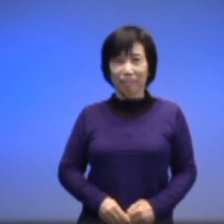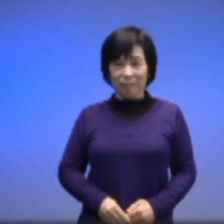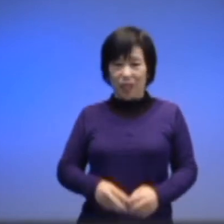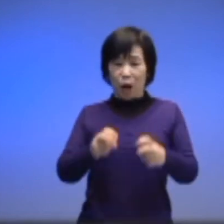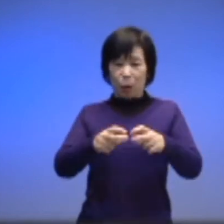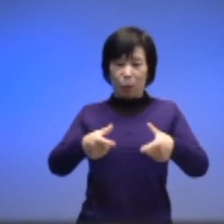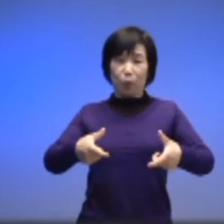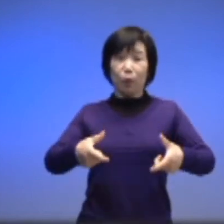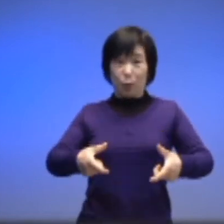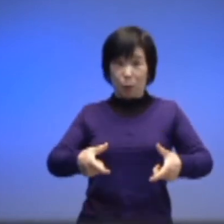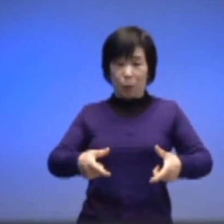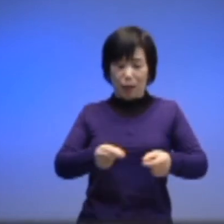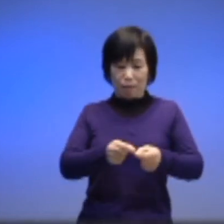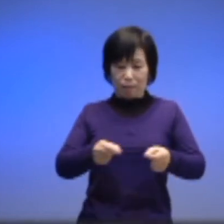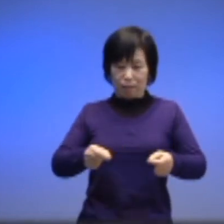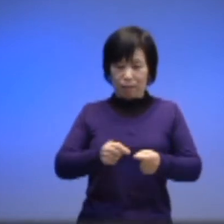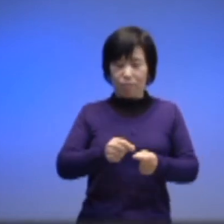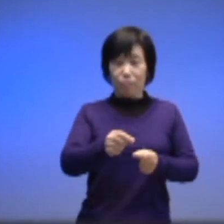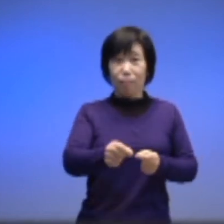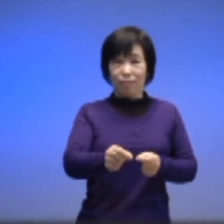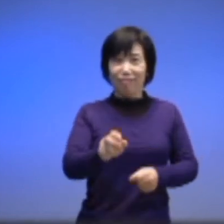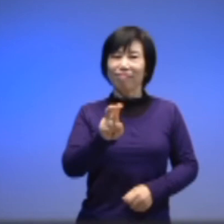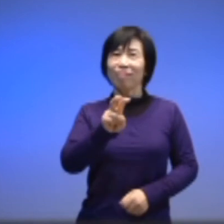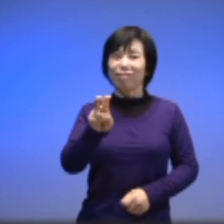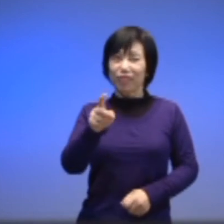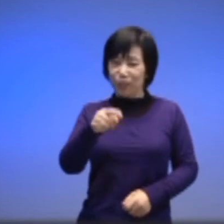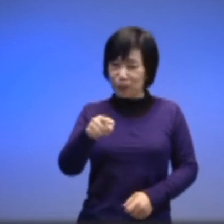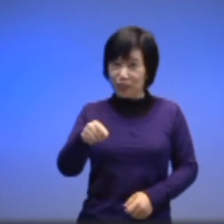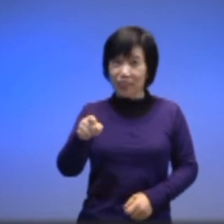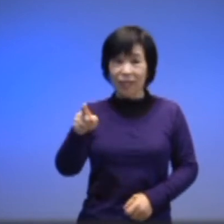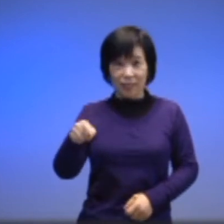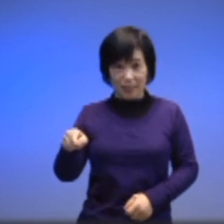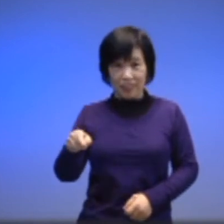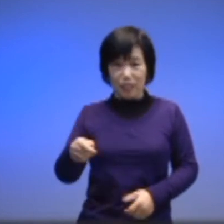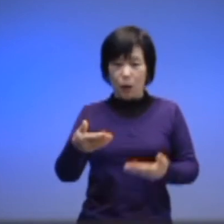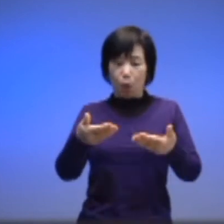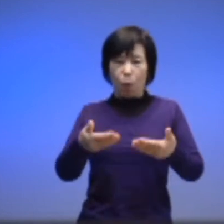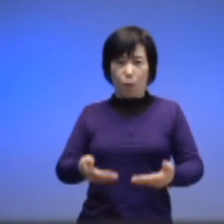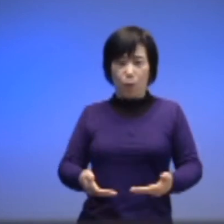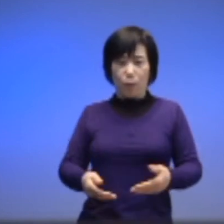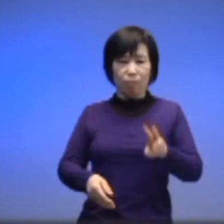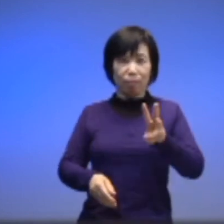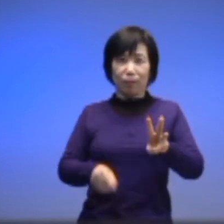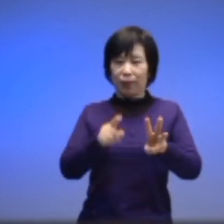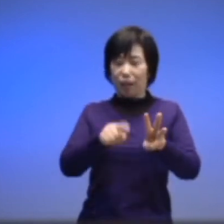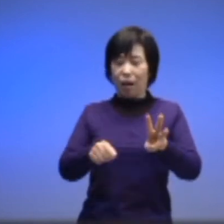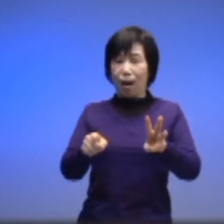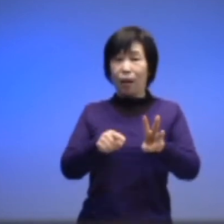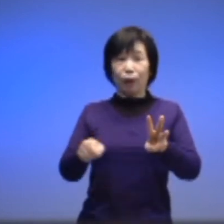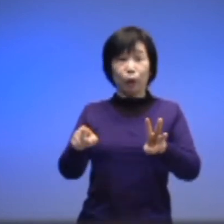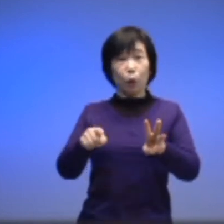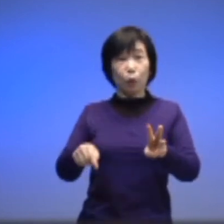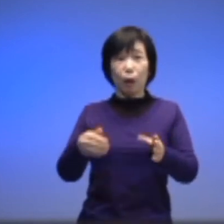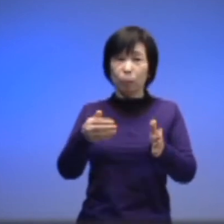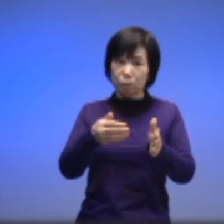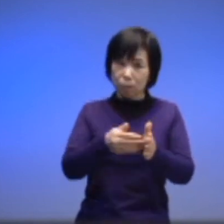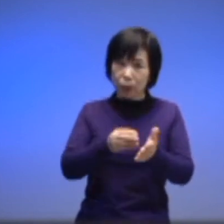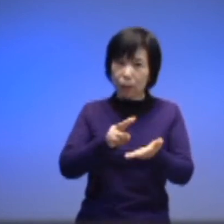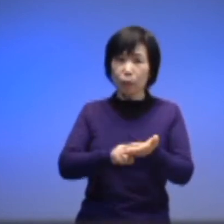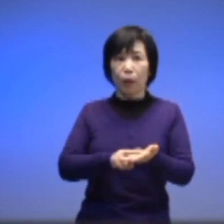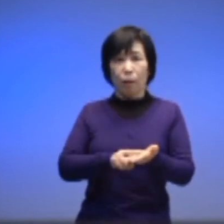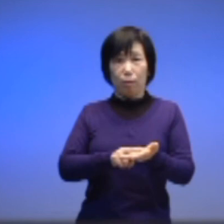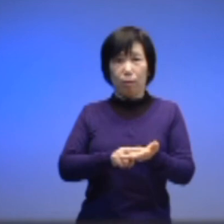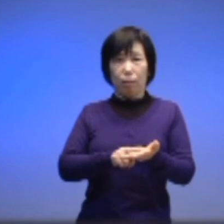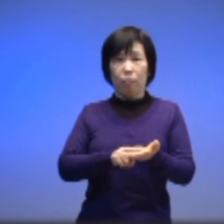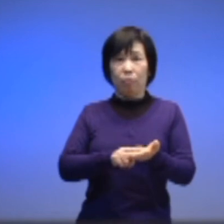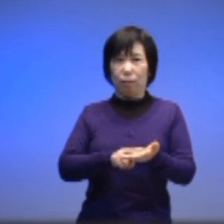ロボットのサイズは幅と奥行きが20cm以内、重さは3kg以内と決まっ